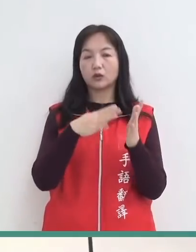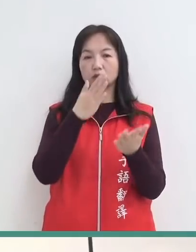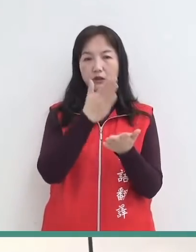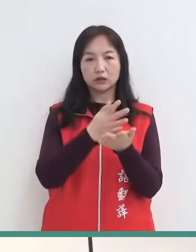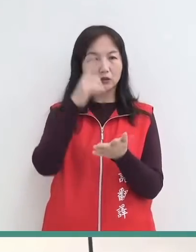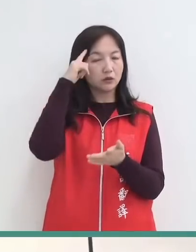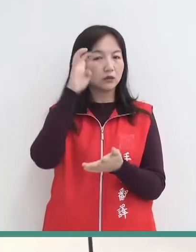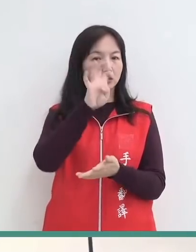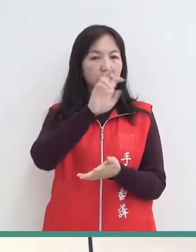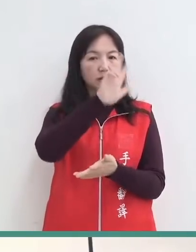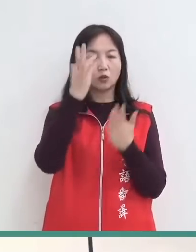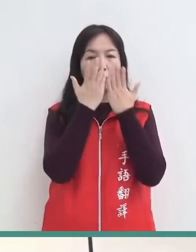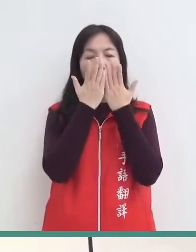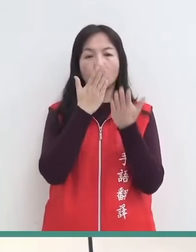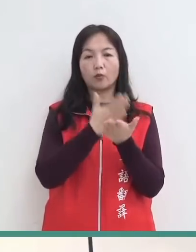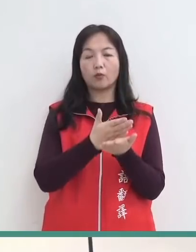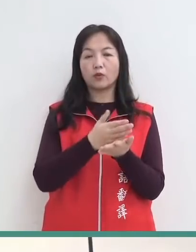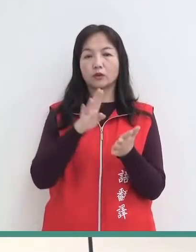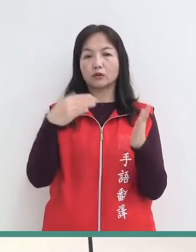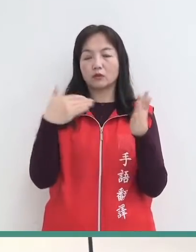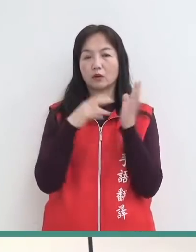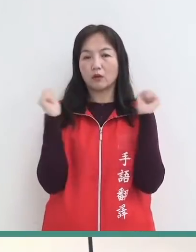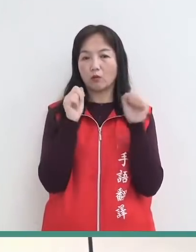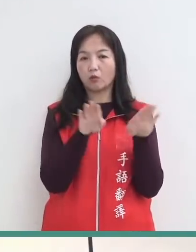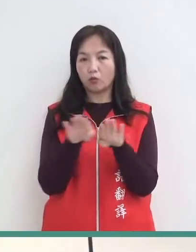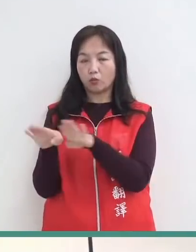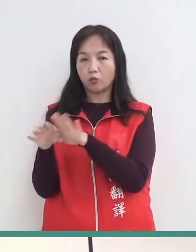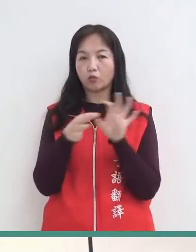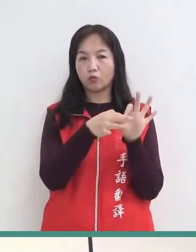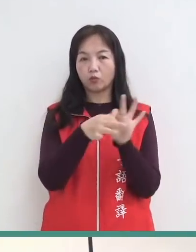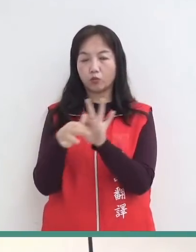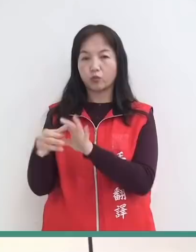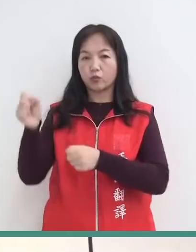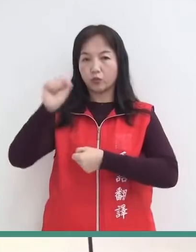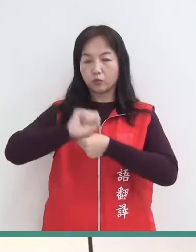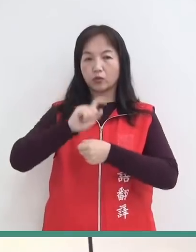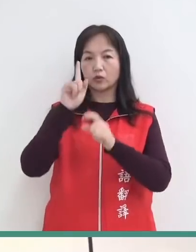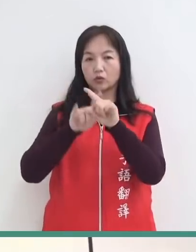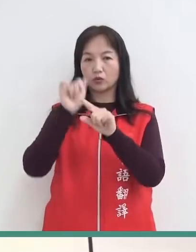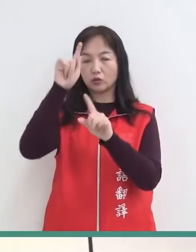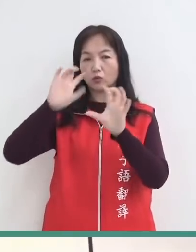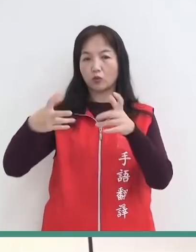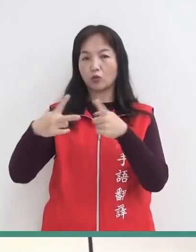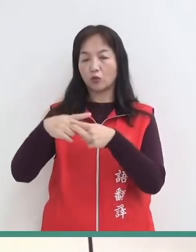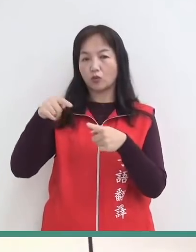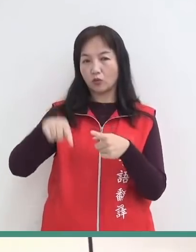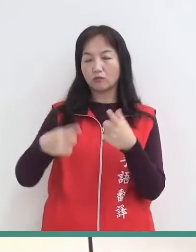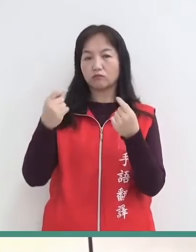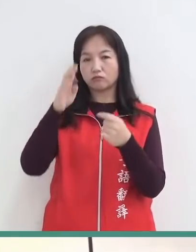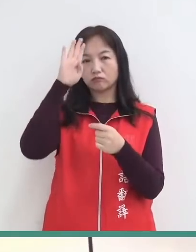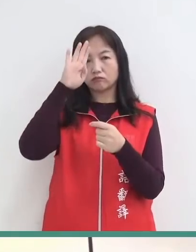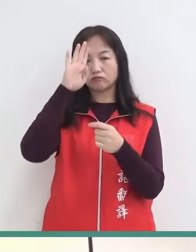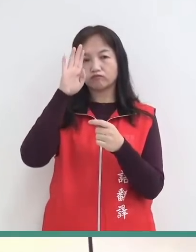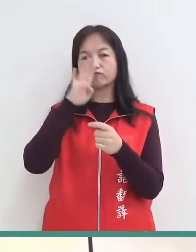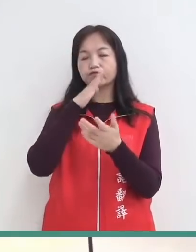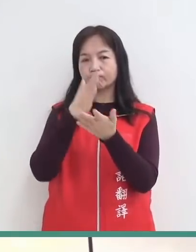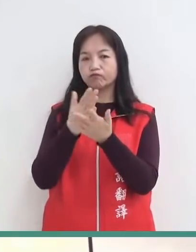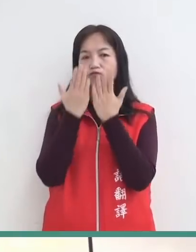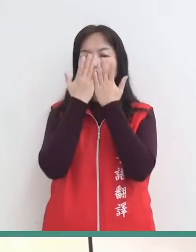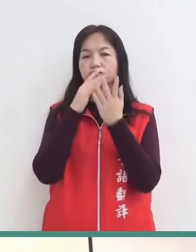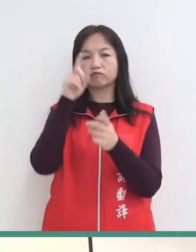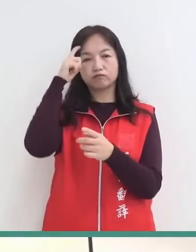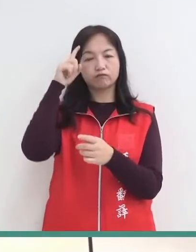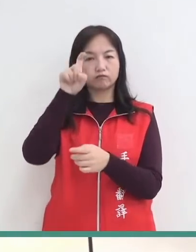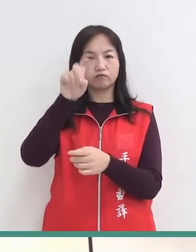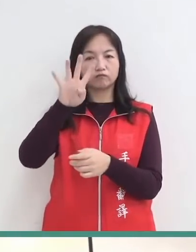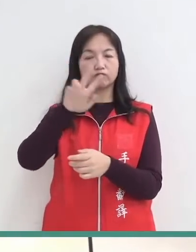课14天到寒假，我们有增加一个中立的国小，那么也停课14天。